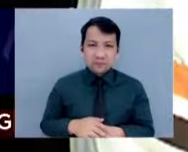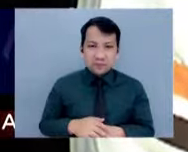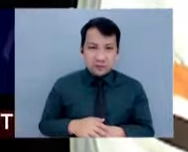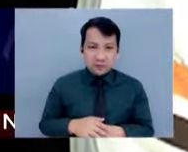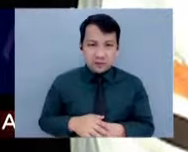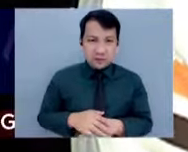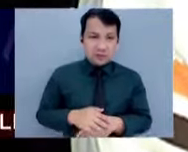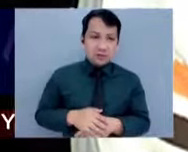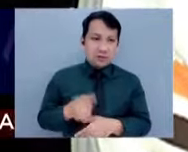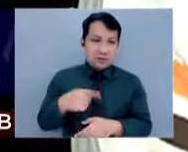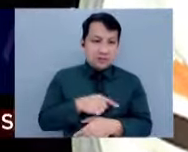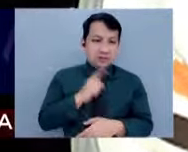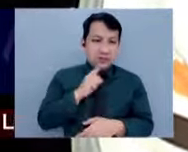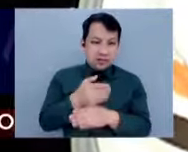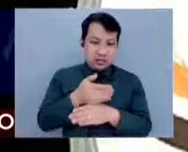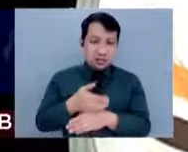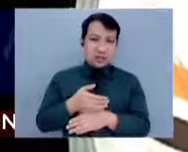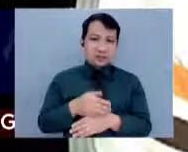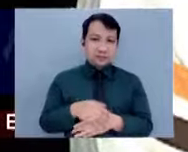kami,